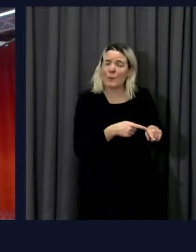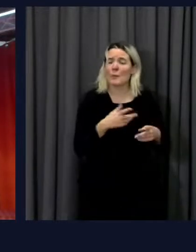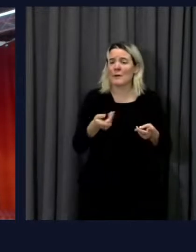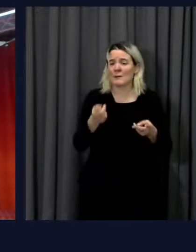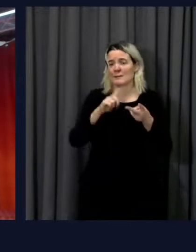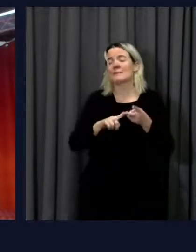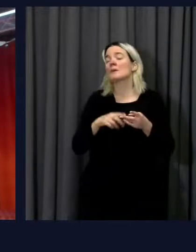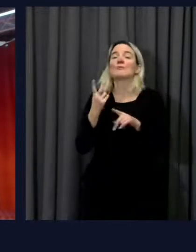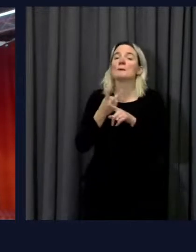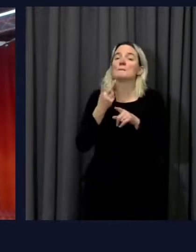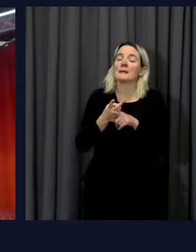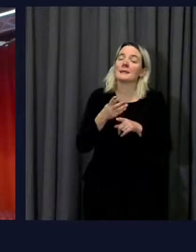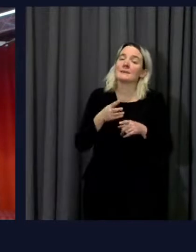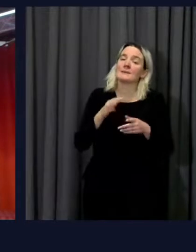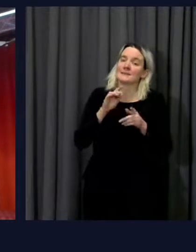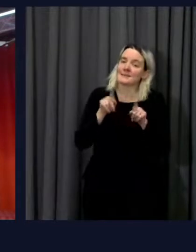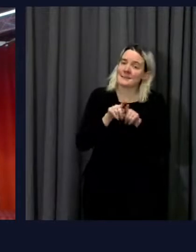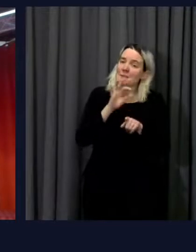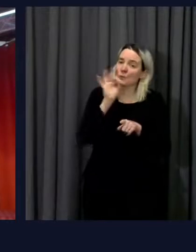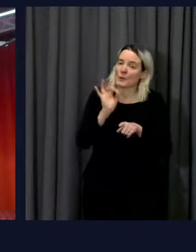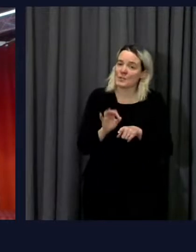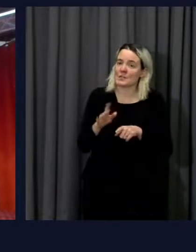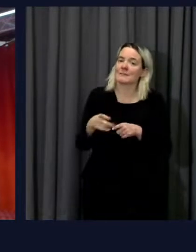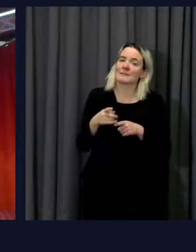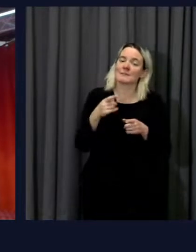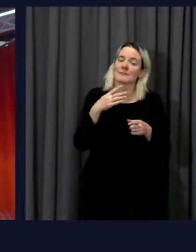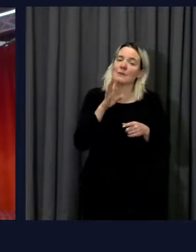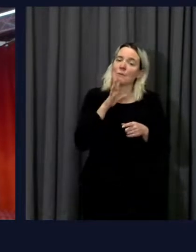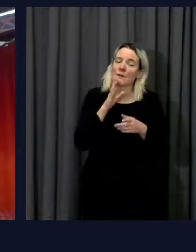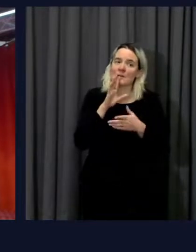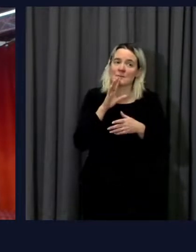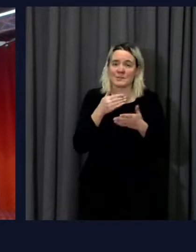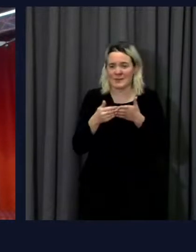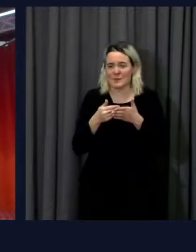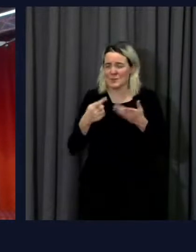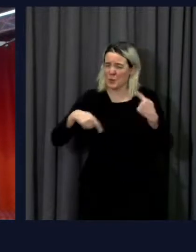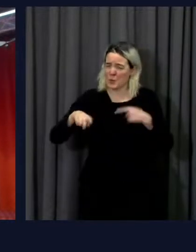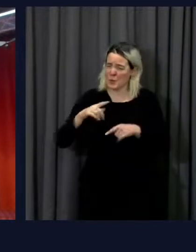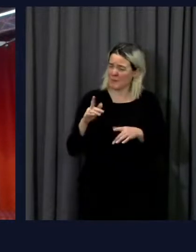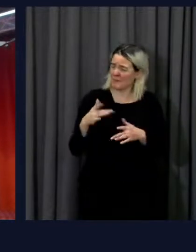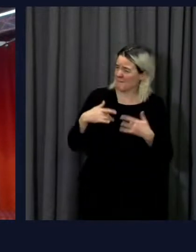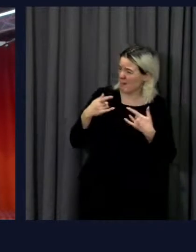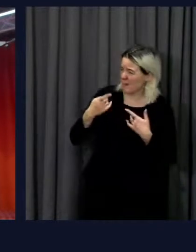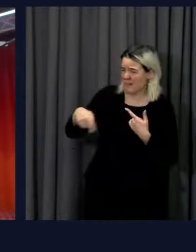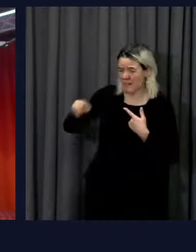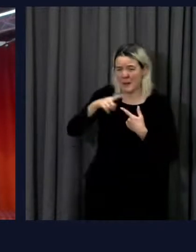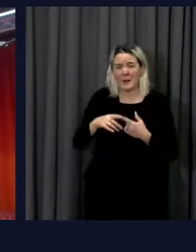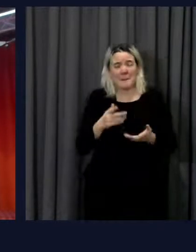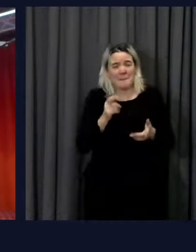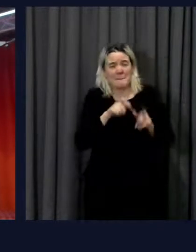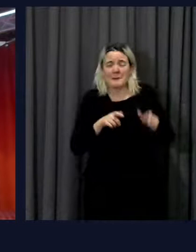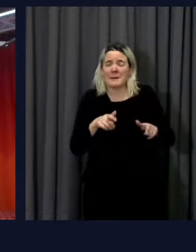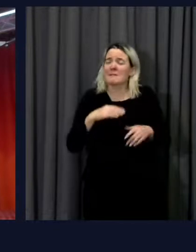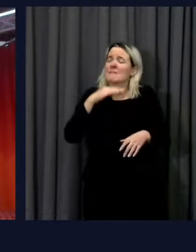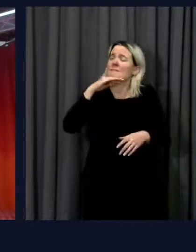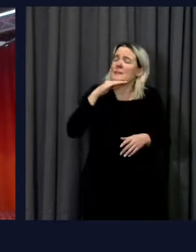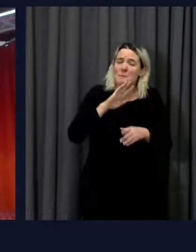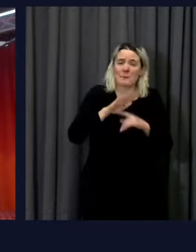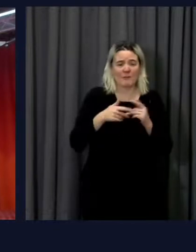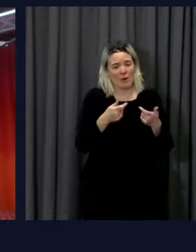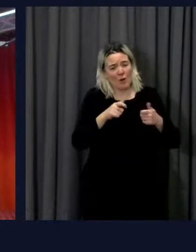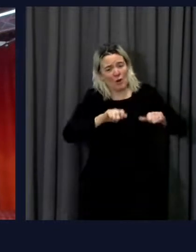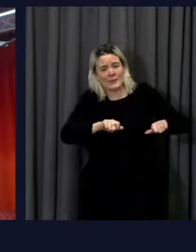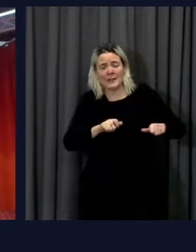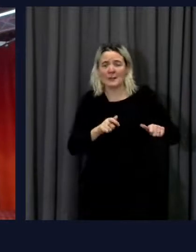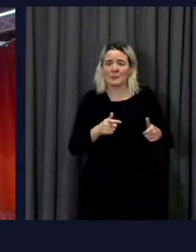pwyni falla bod pobl yn dechralari a diflasu a rheola'r cyfnod clor a maenna bwynt y dod falla lle bys pobl yn